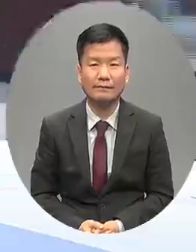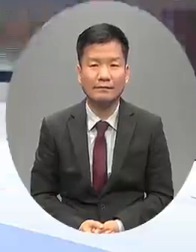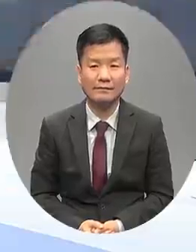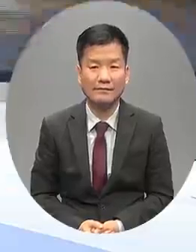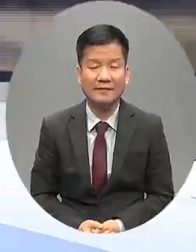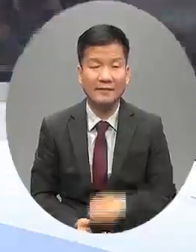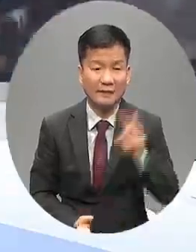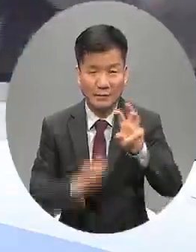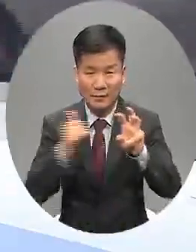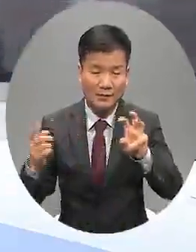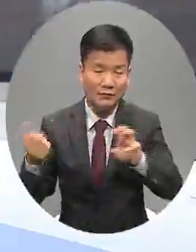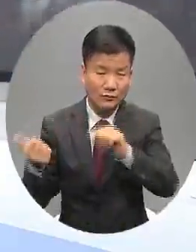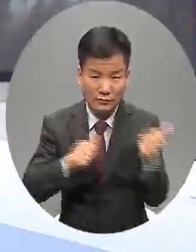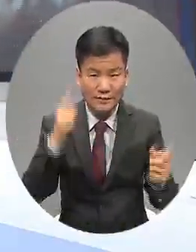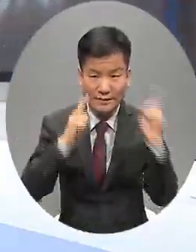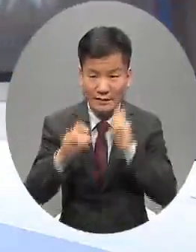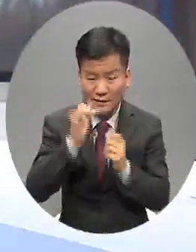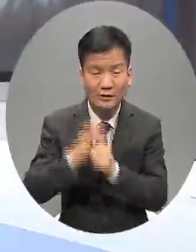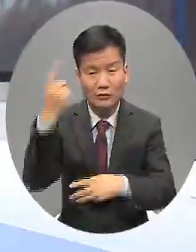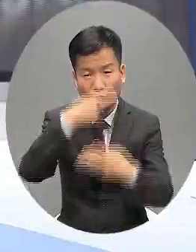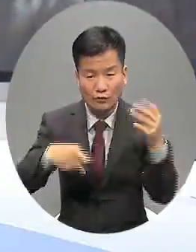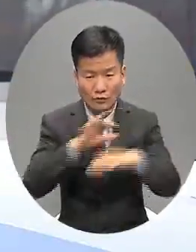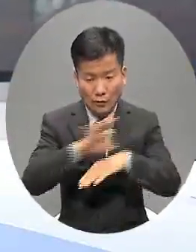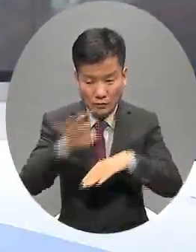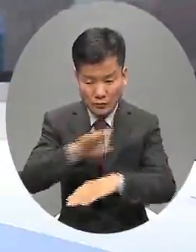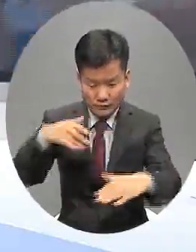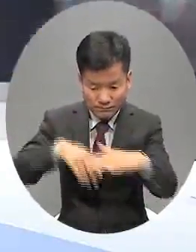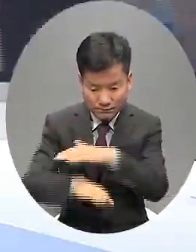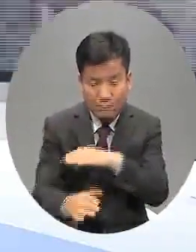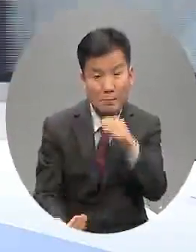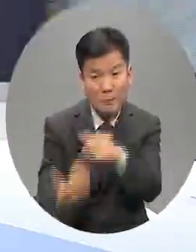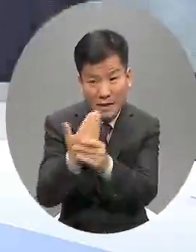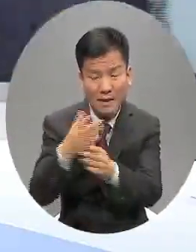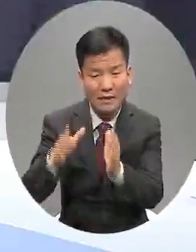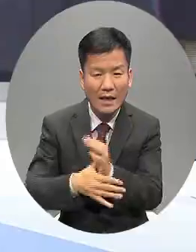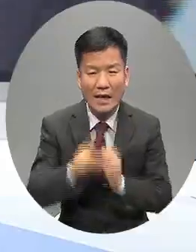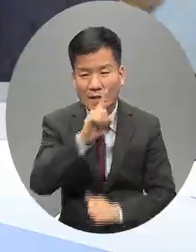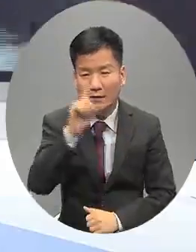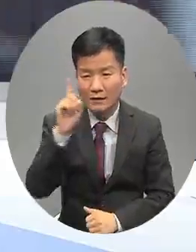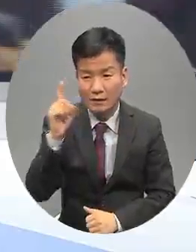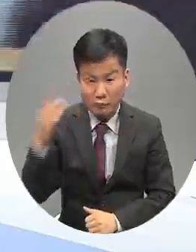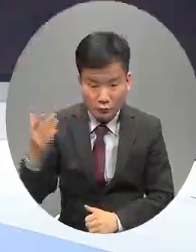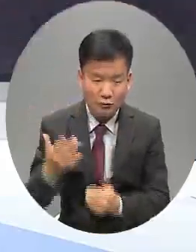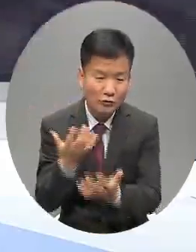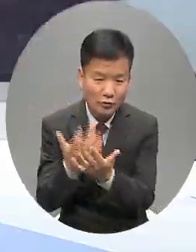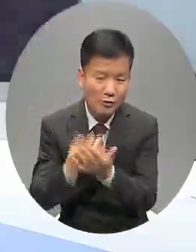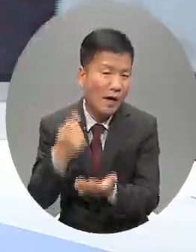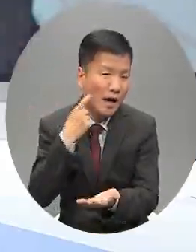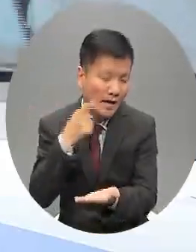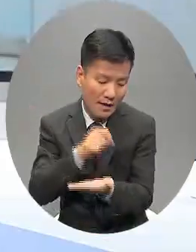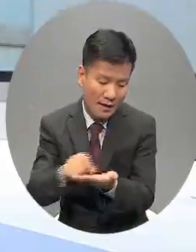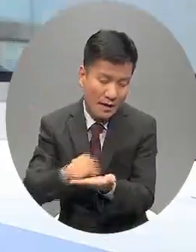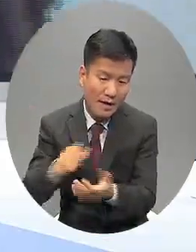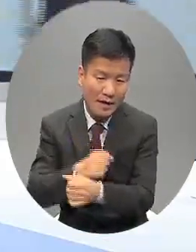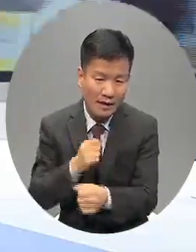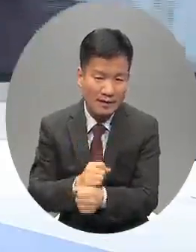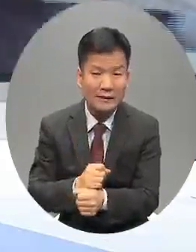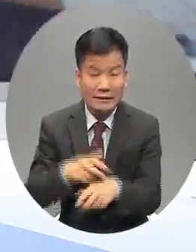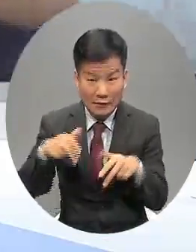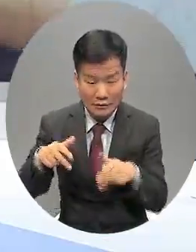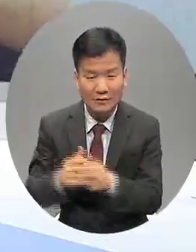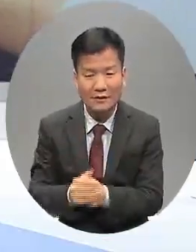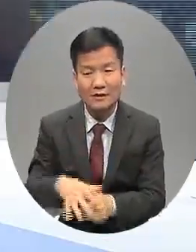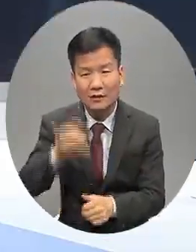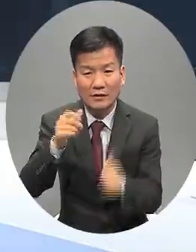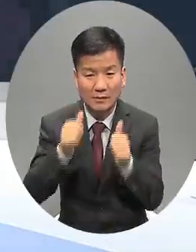30명의 사상자를 낸 청주 오송 지하차도 참사 당시 11 상황 보고서를 조작한 혐의로 기소된 소방관들이